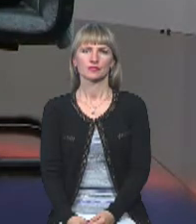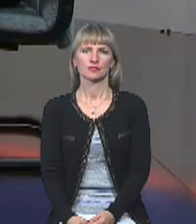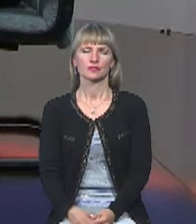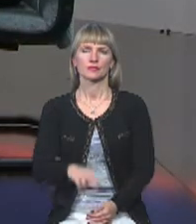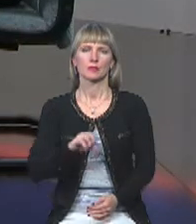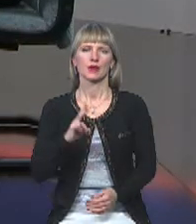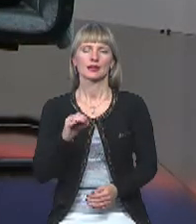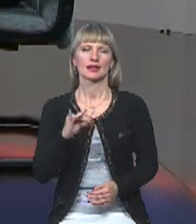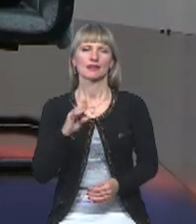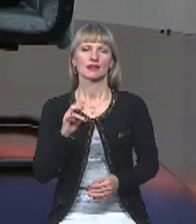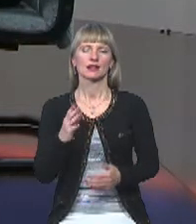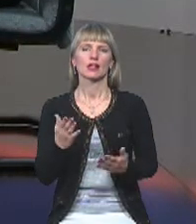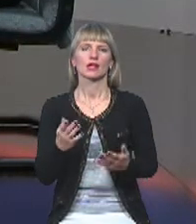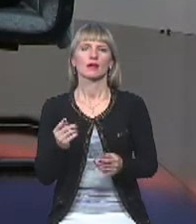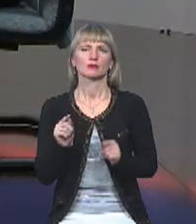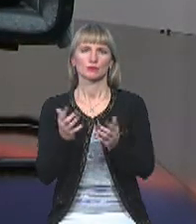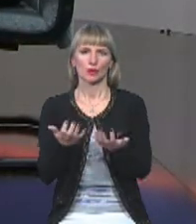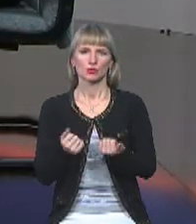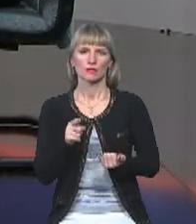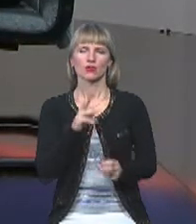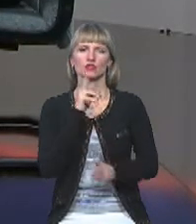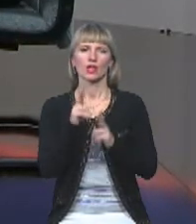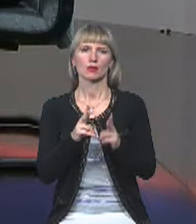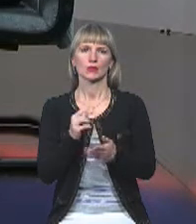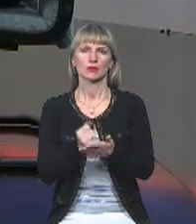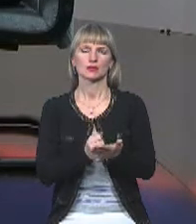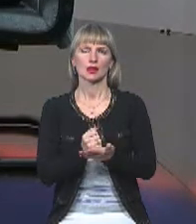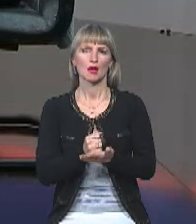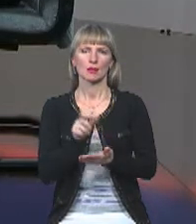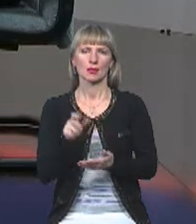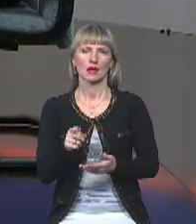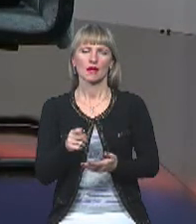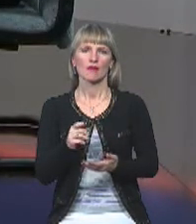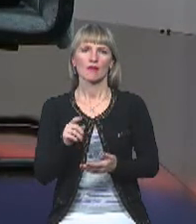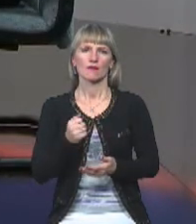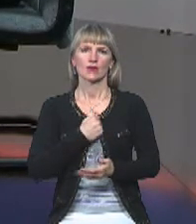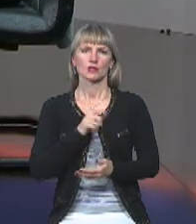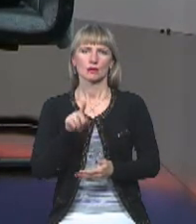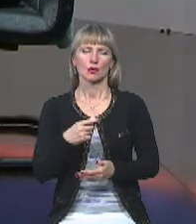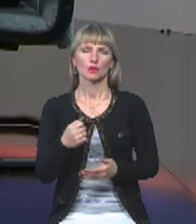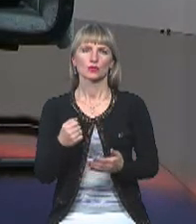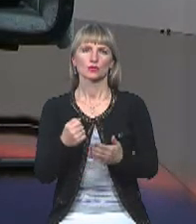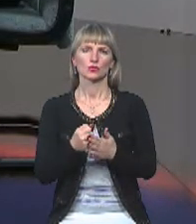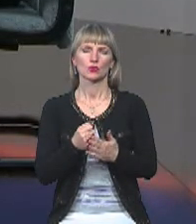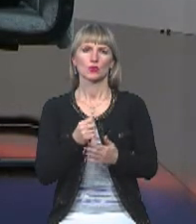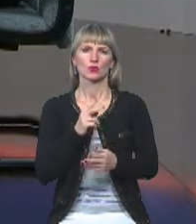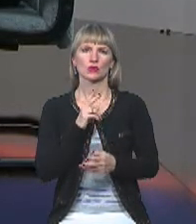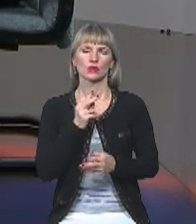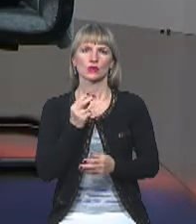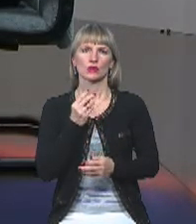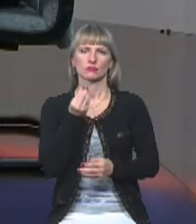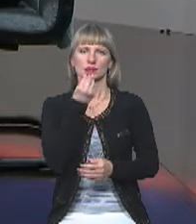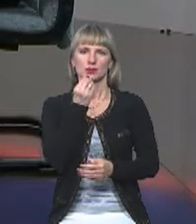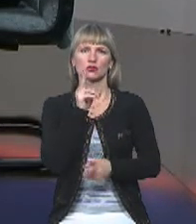Пане Іване, чи надходило до вас скарги від резервістів та військовозобов'язаних щодо харчування? На щастя,